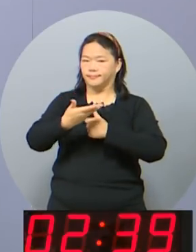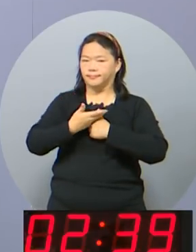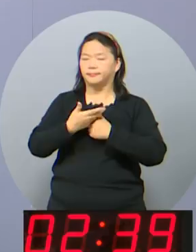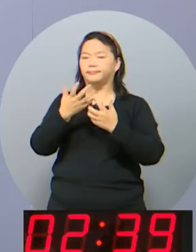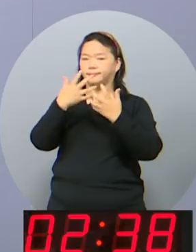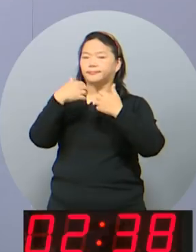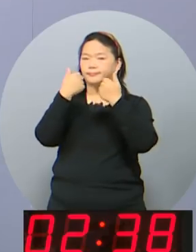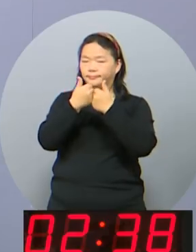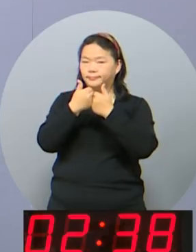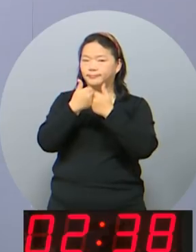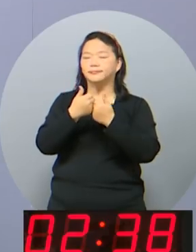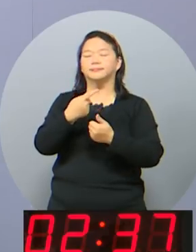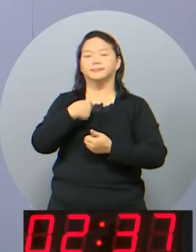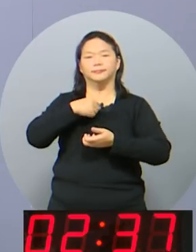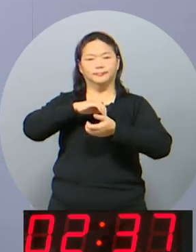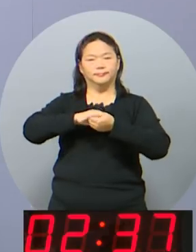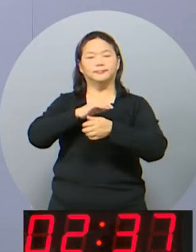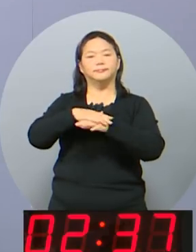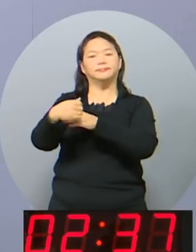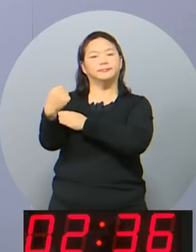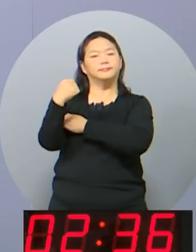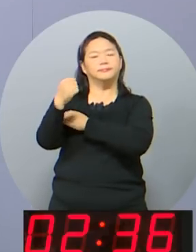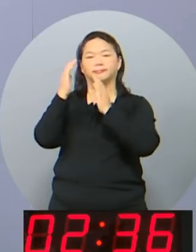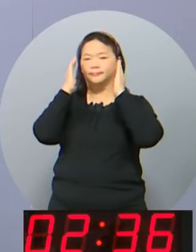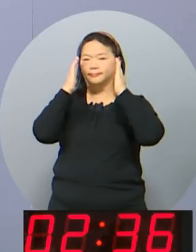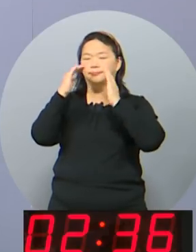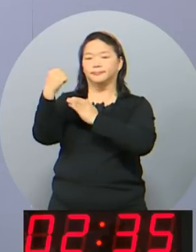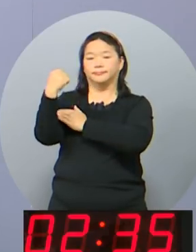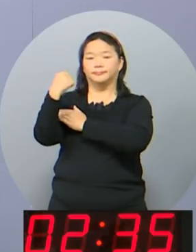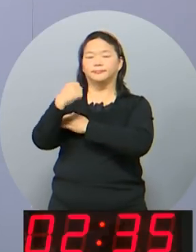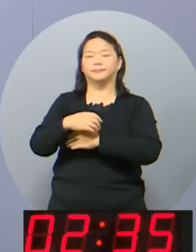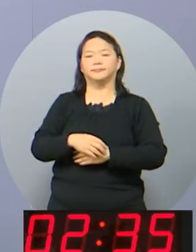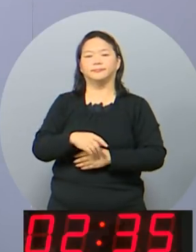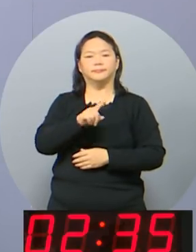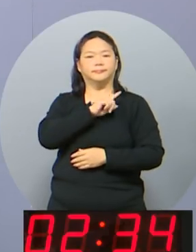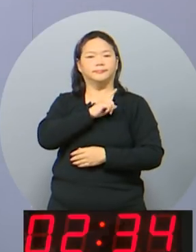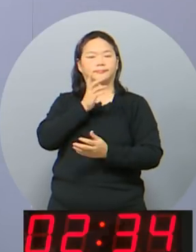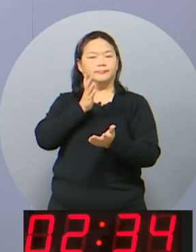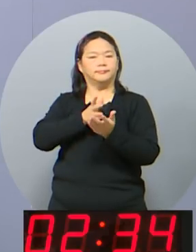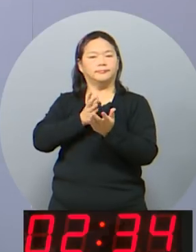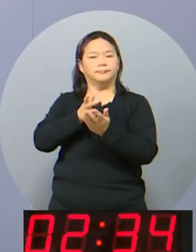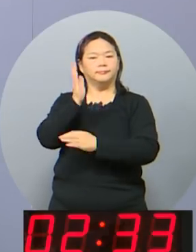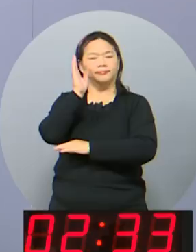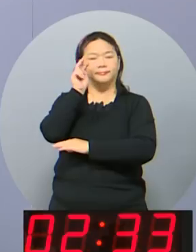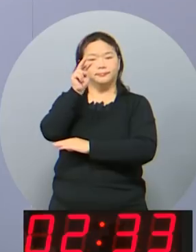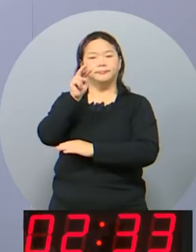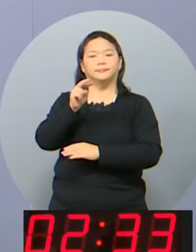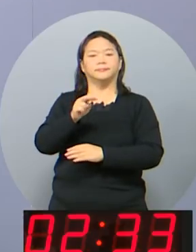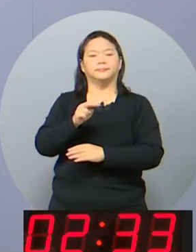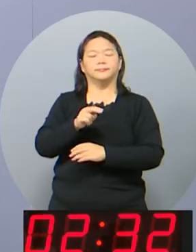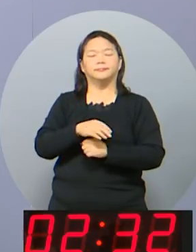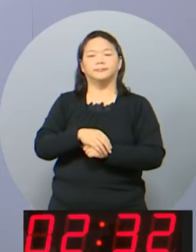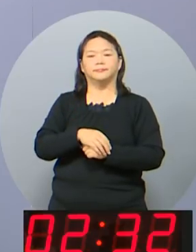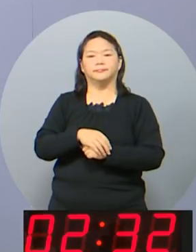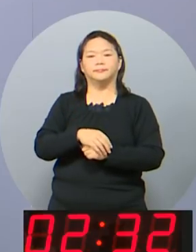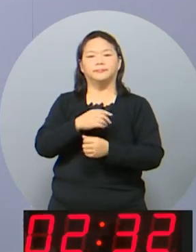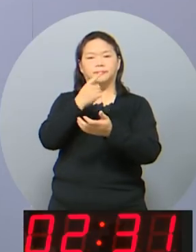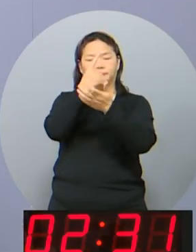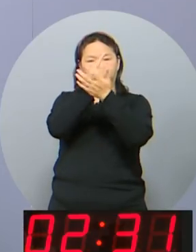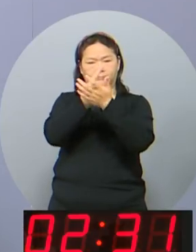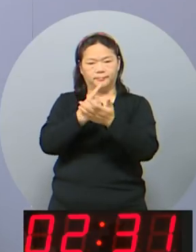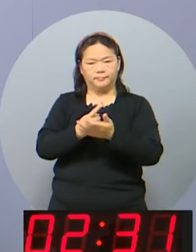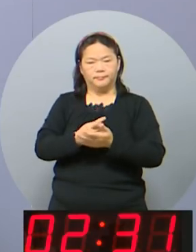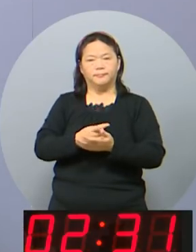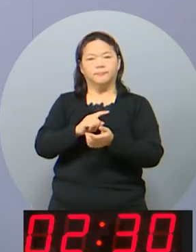会。伟杰一定会努力认真的打拼，把我的政见在我的逐一来实